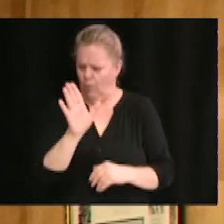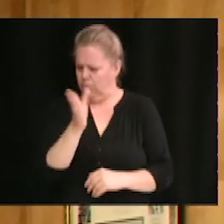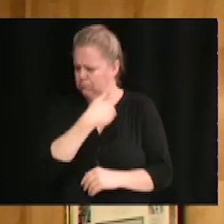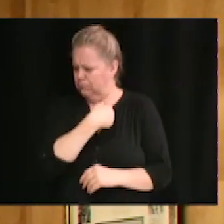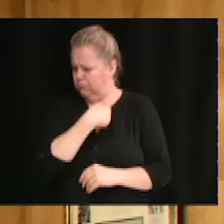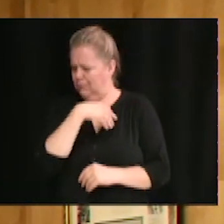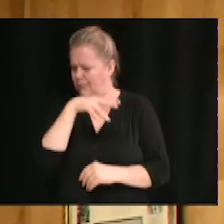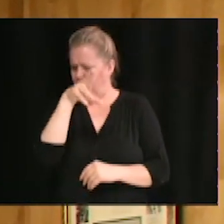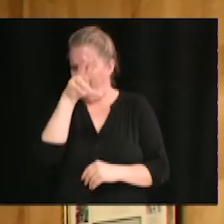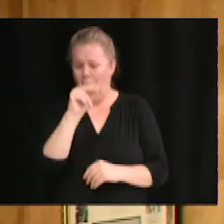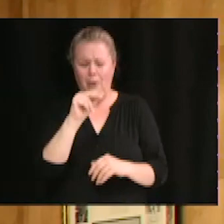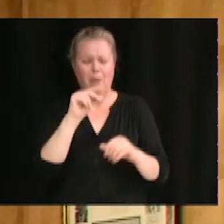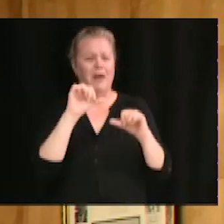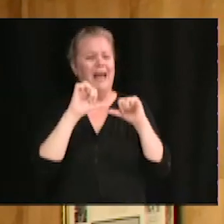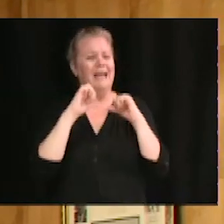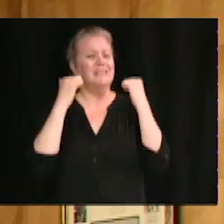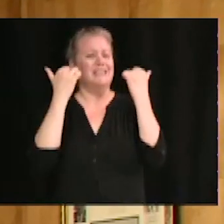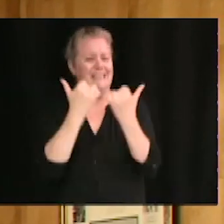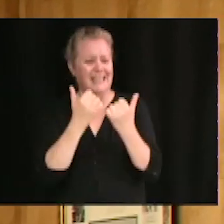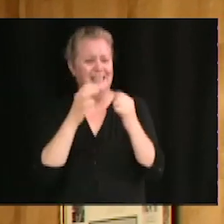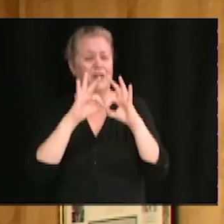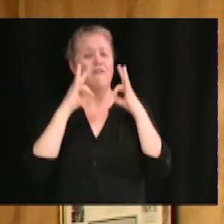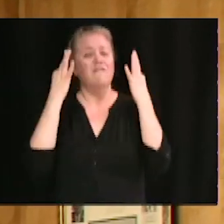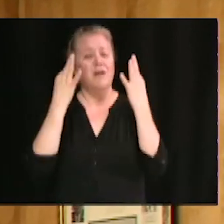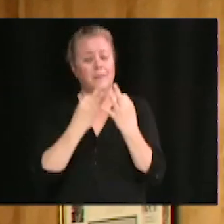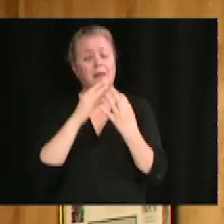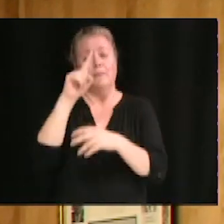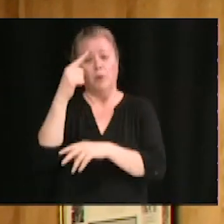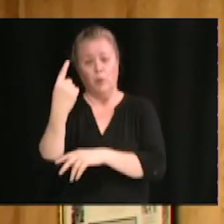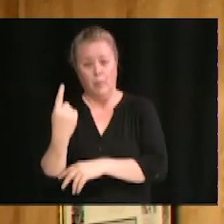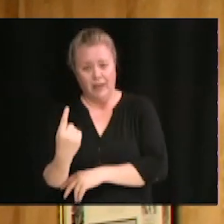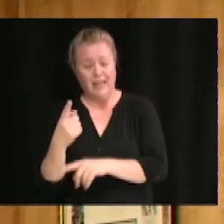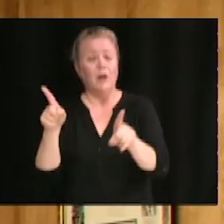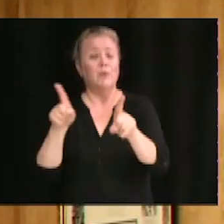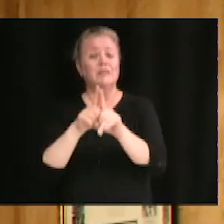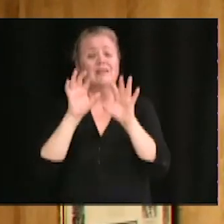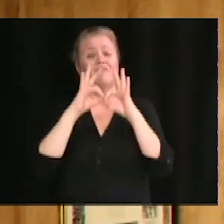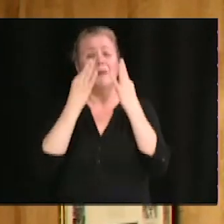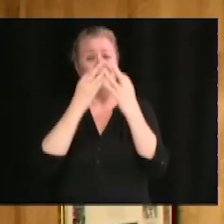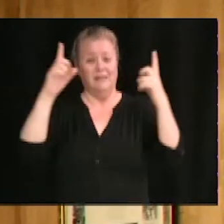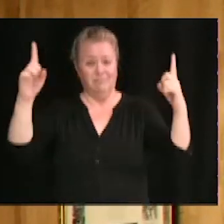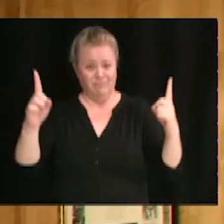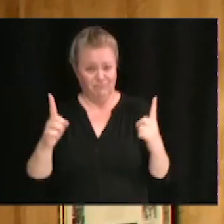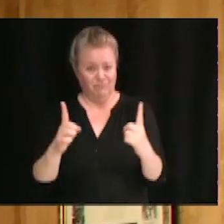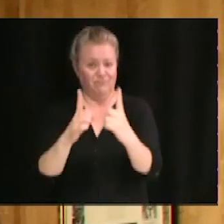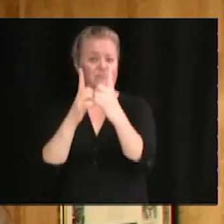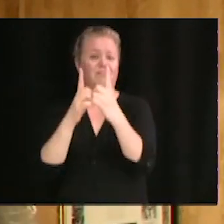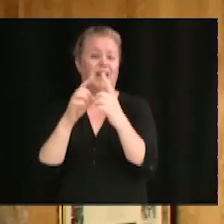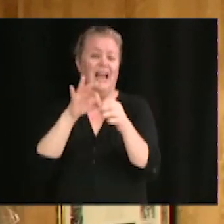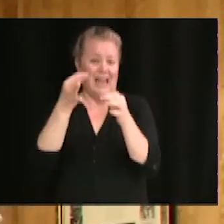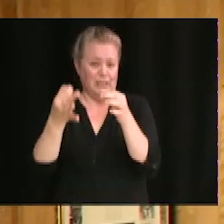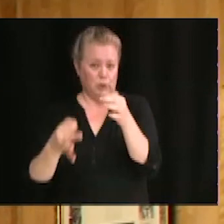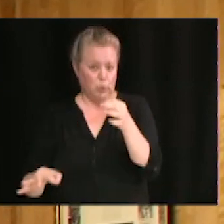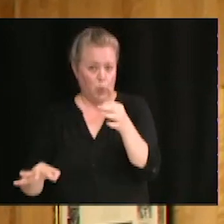De l'Association des familles monoparentales et recomposées, la source, ainsi que Steve Bellavance, de la commission scolaire des Bois-Francs.